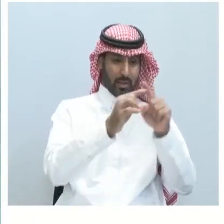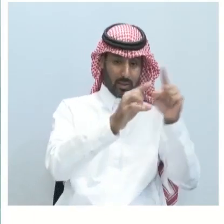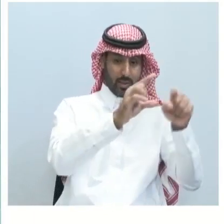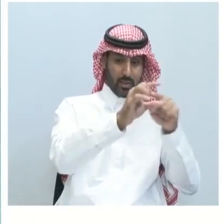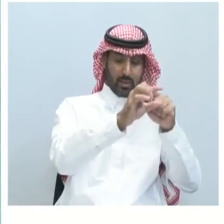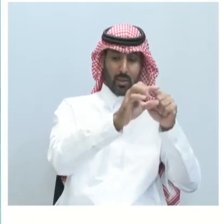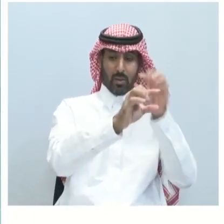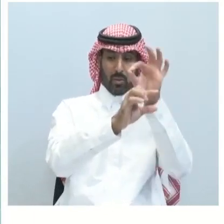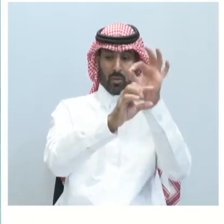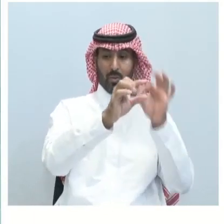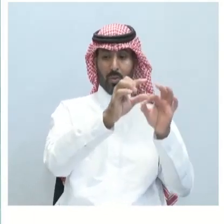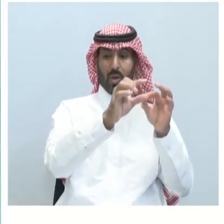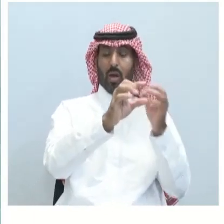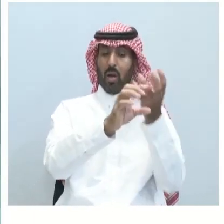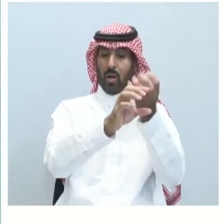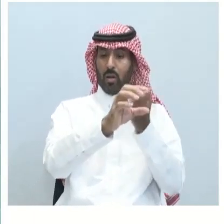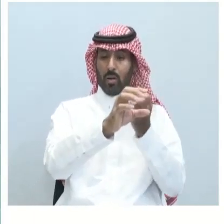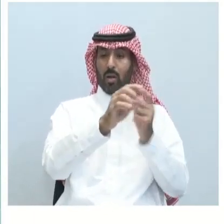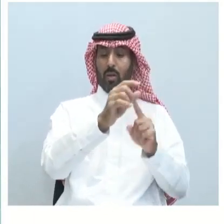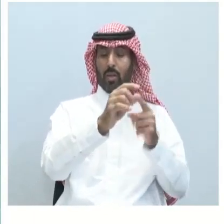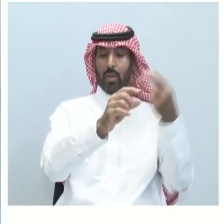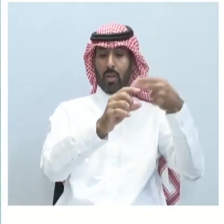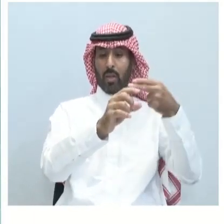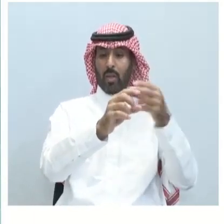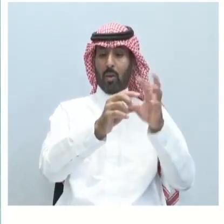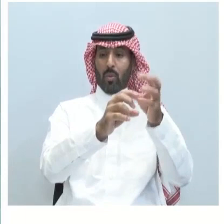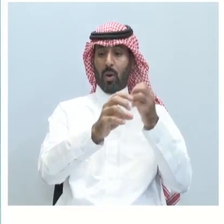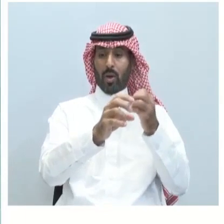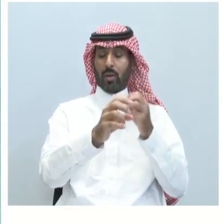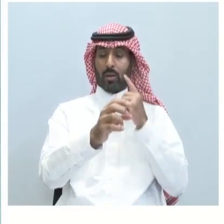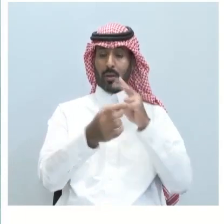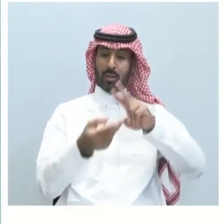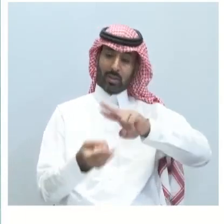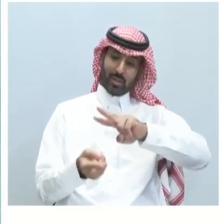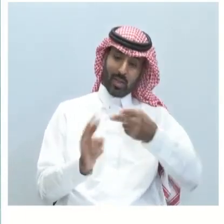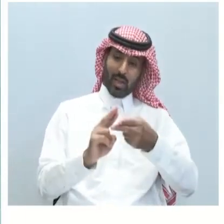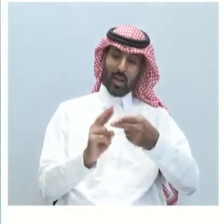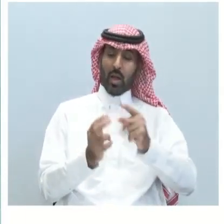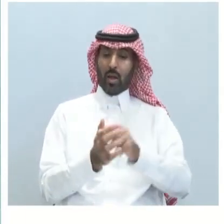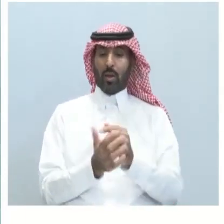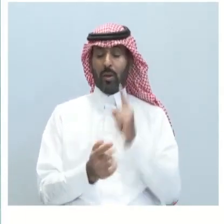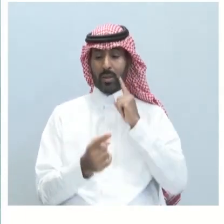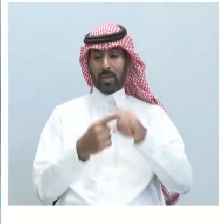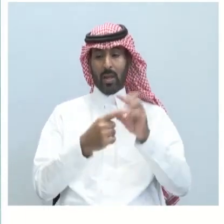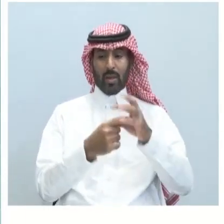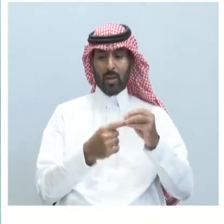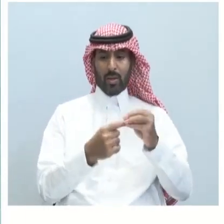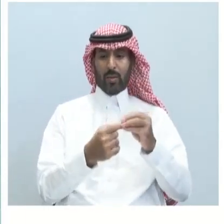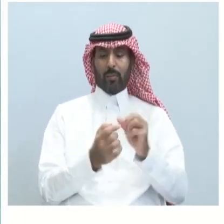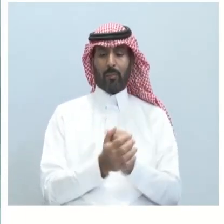انه في واحد منهم بيشارك بالهيدروجين واحد منهم بيستقبل الهيدروجين يتحول الى ايون الهيدروني وايون مين ايون